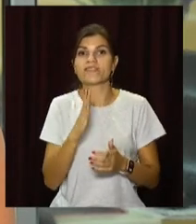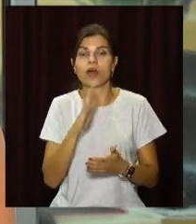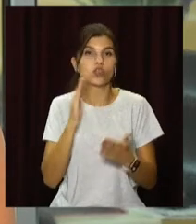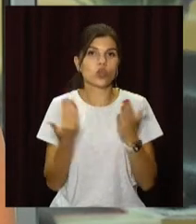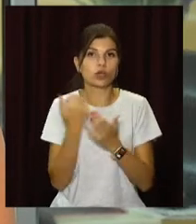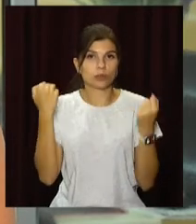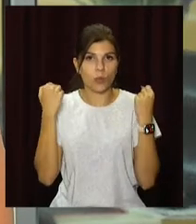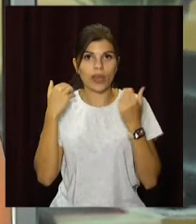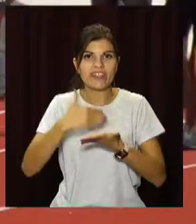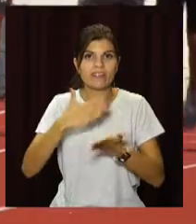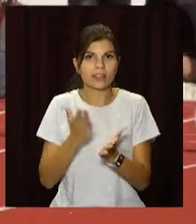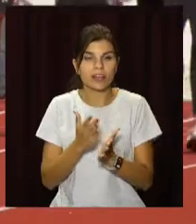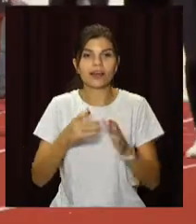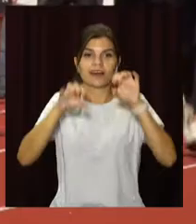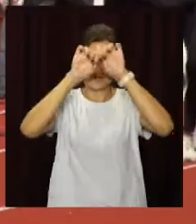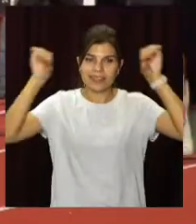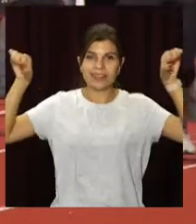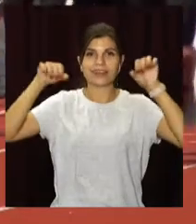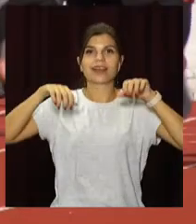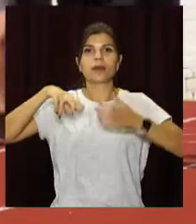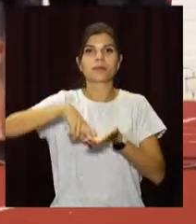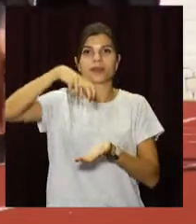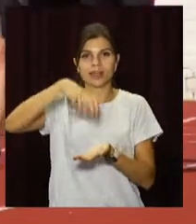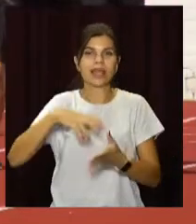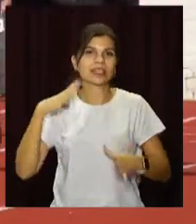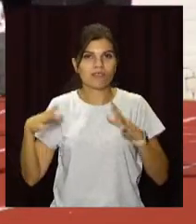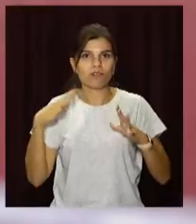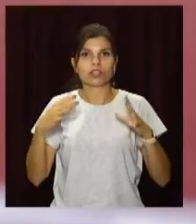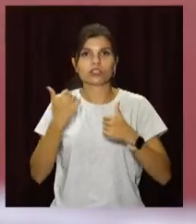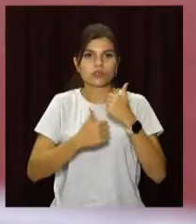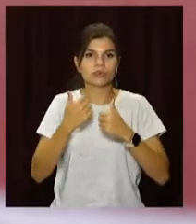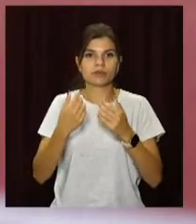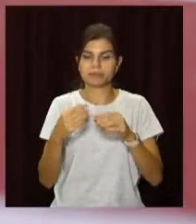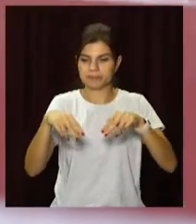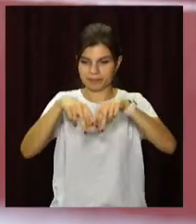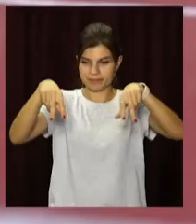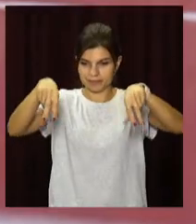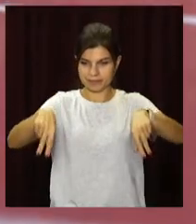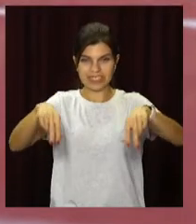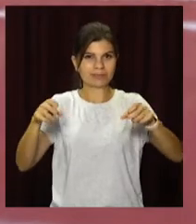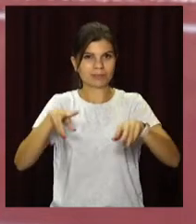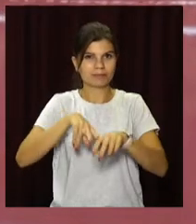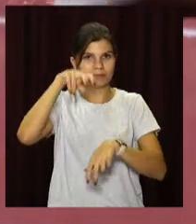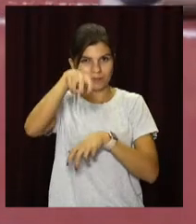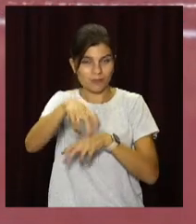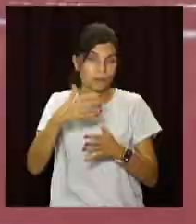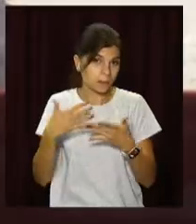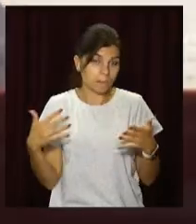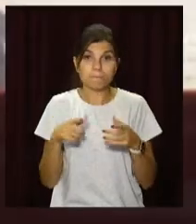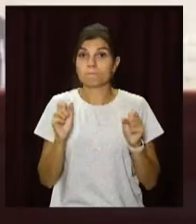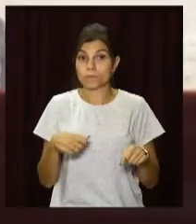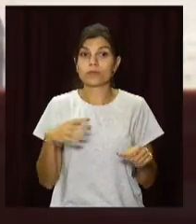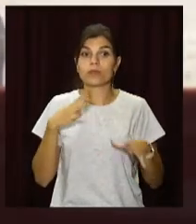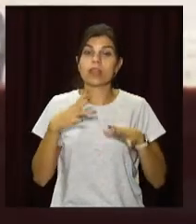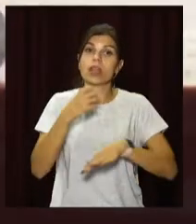оновили спортінвентар, жердини, планки для стрибків, тренувальні та змагальні бар'єри. Після реконструкції юні спортсмени зможуть тренуватися